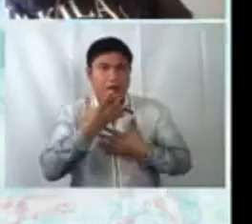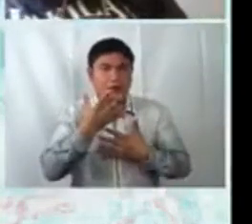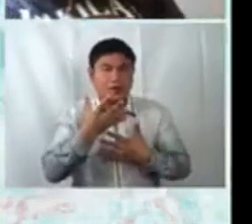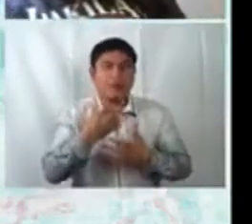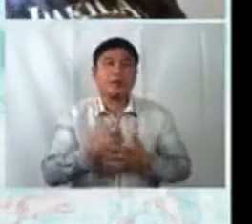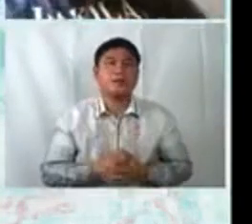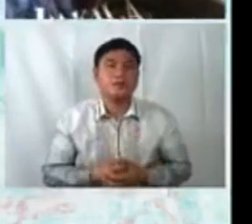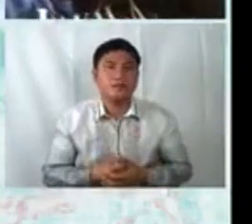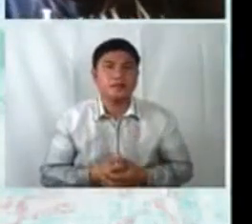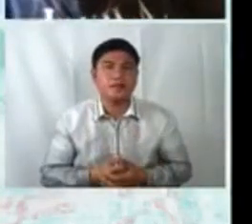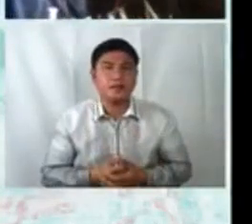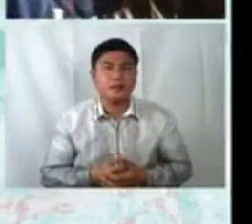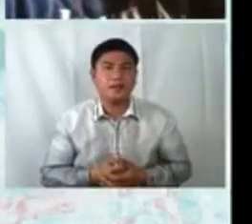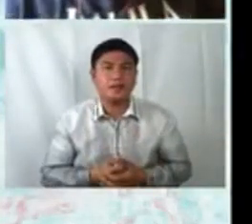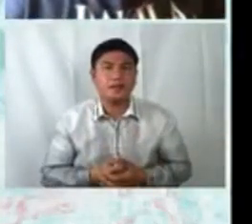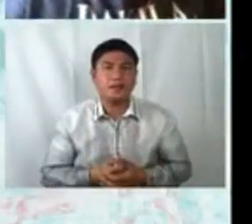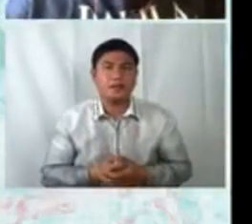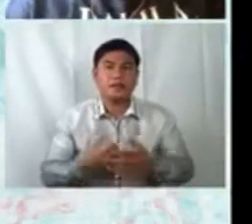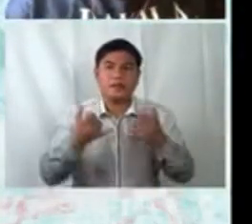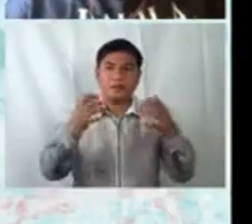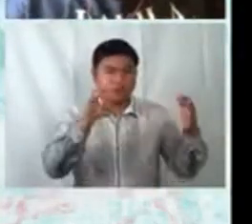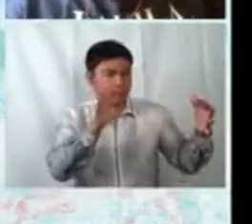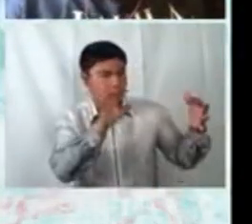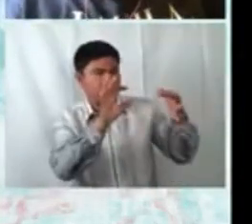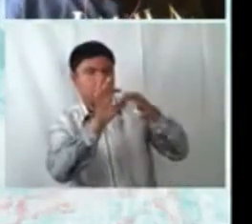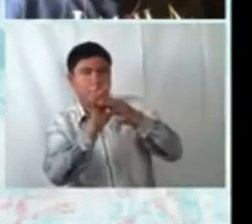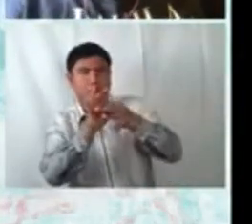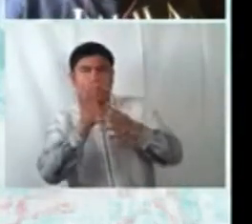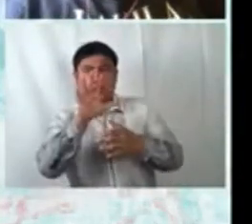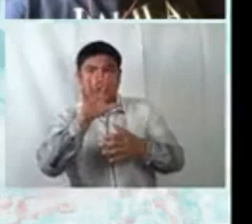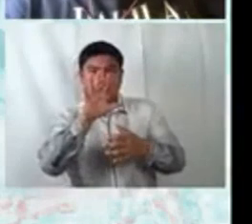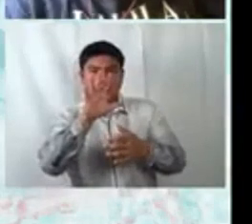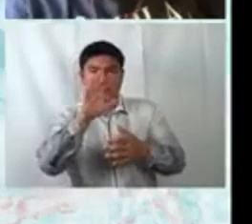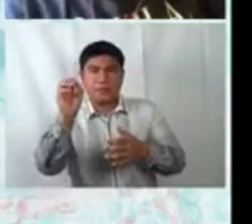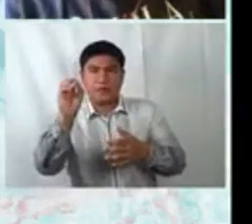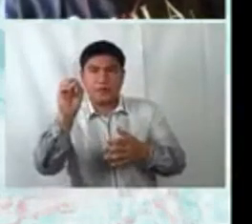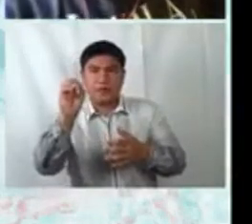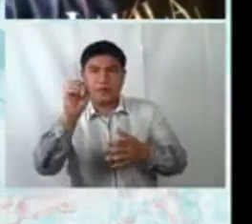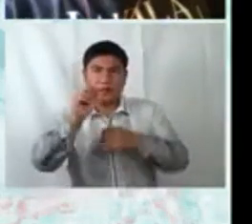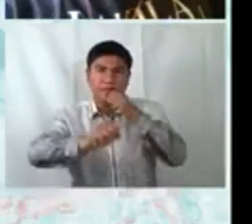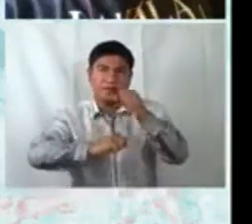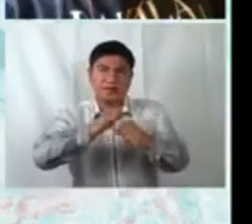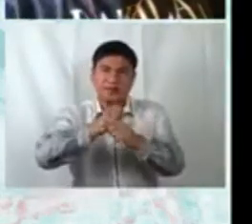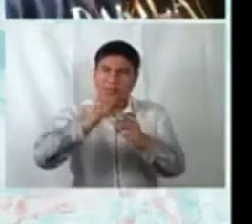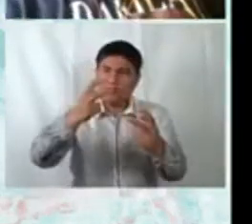No? So, kinokonekta po natin ito sa 500 years sa ating quincentennial.